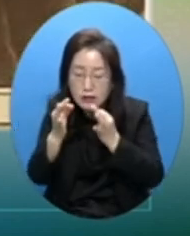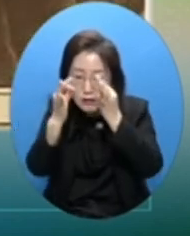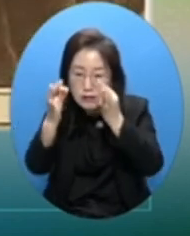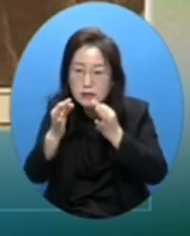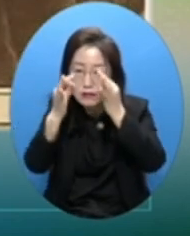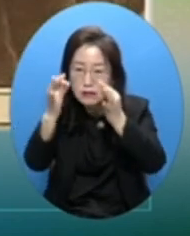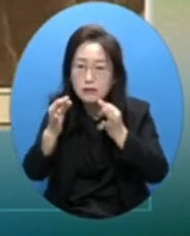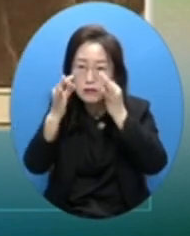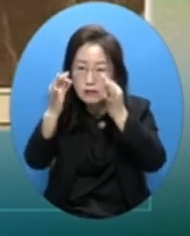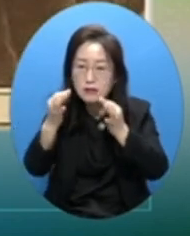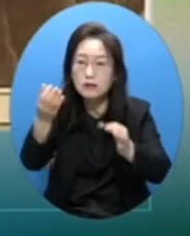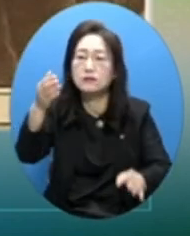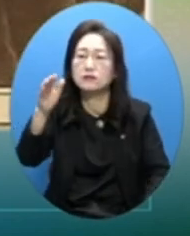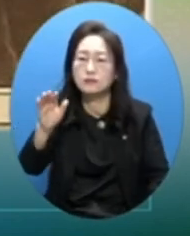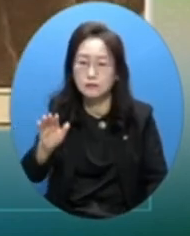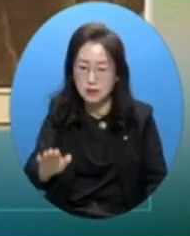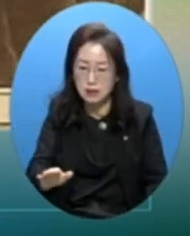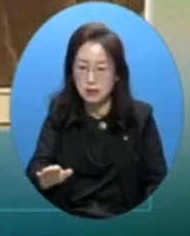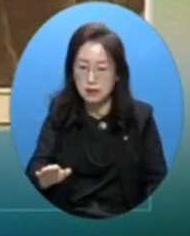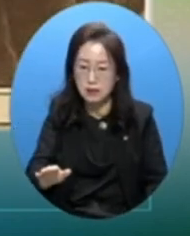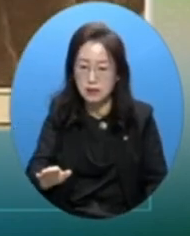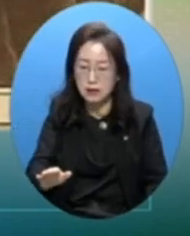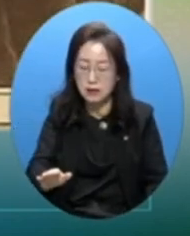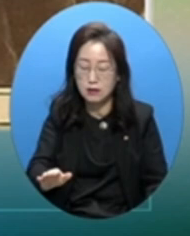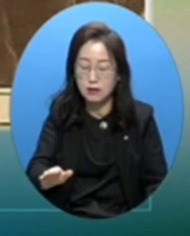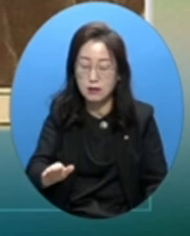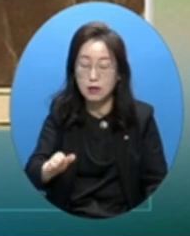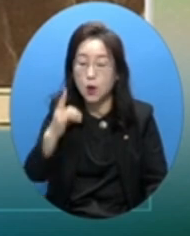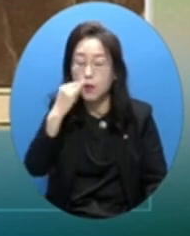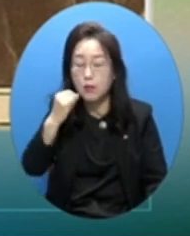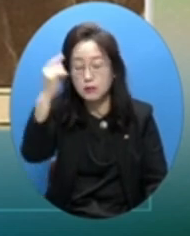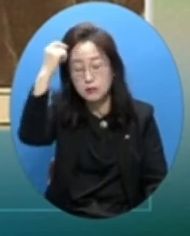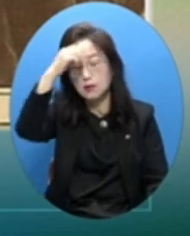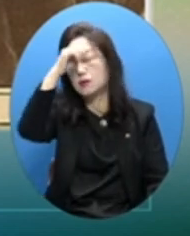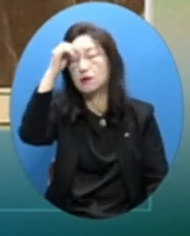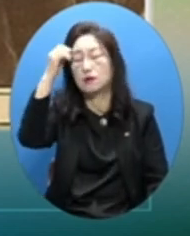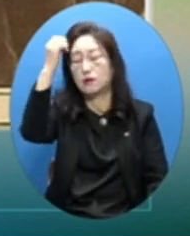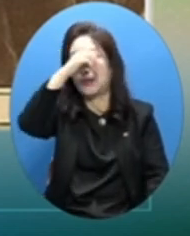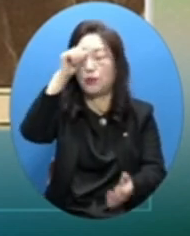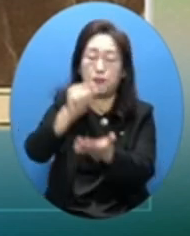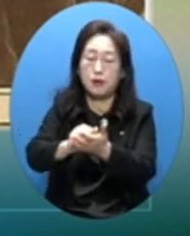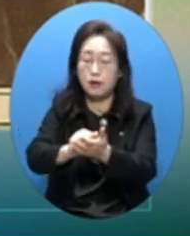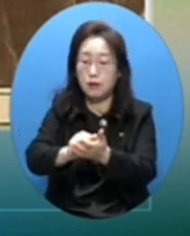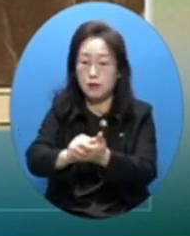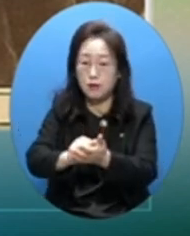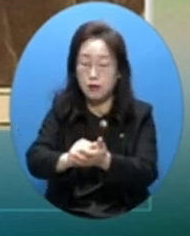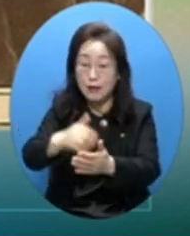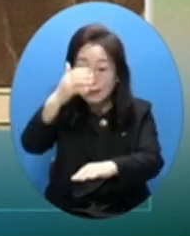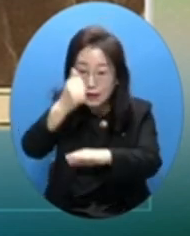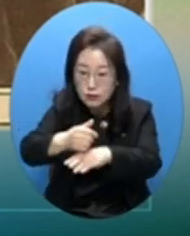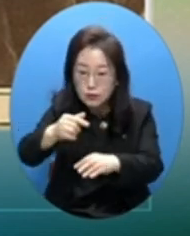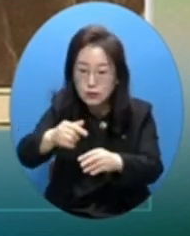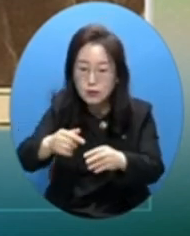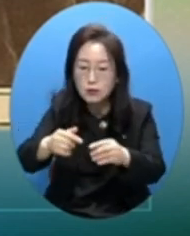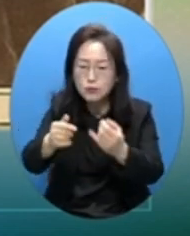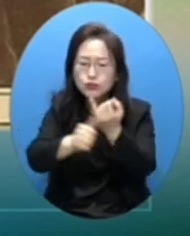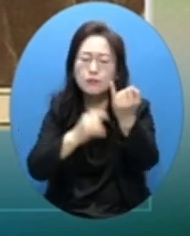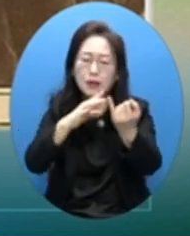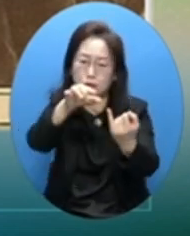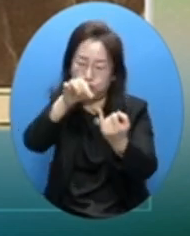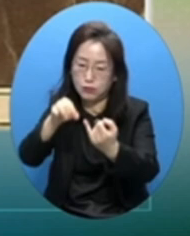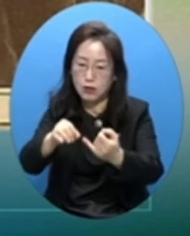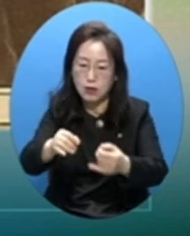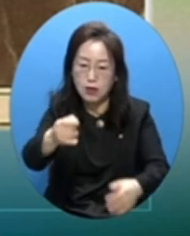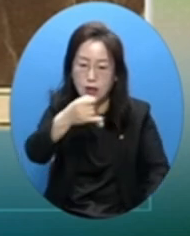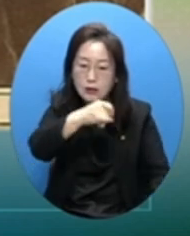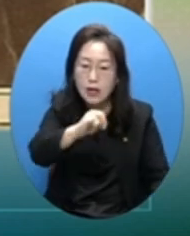이리 뛰어 저리 뛰었지만은 본인도 의식을 잃고 본인만 구조됩니다. 첫째 딸 애니 12살,